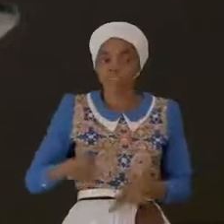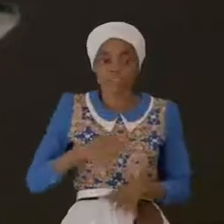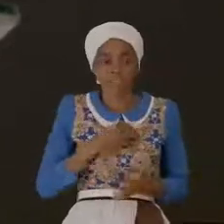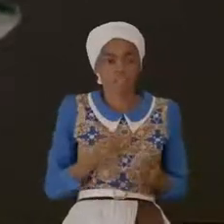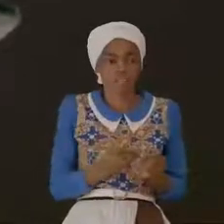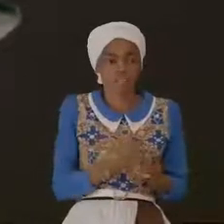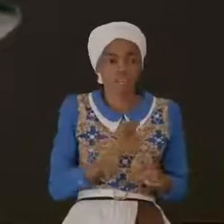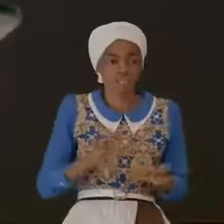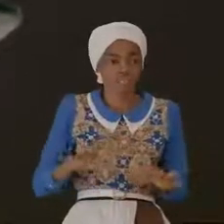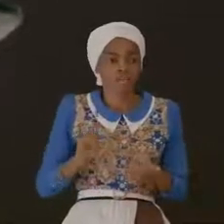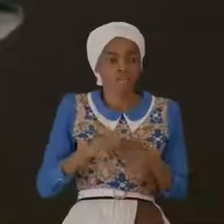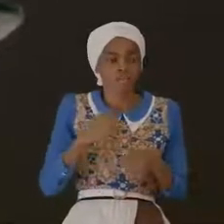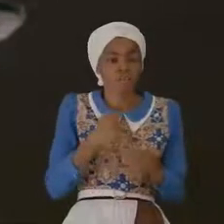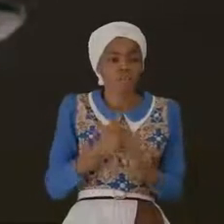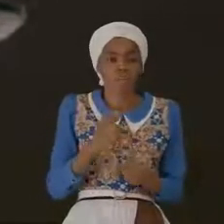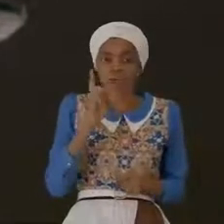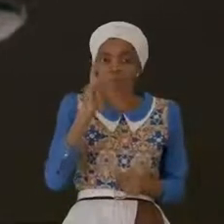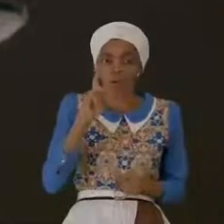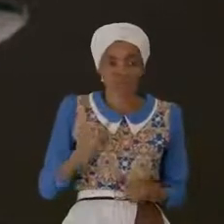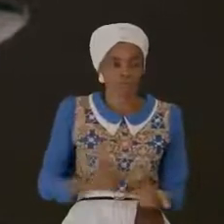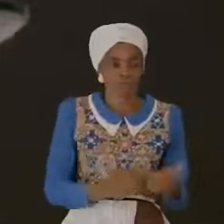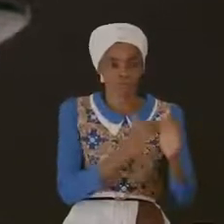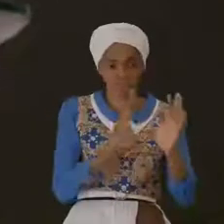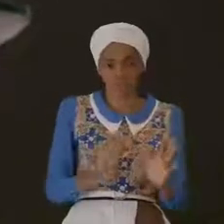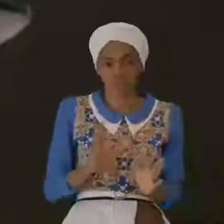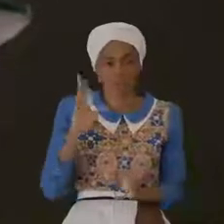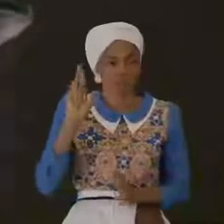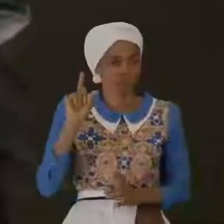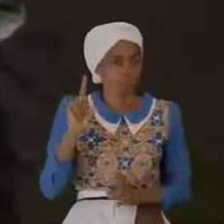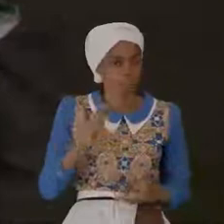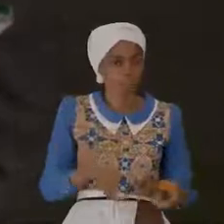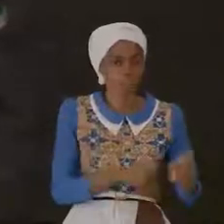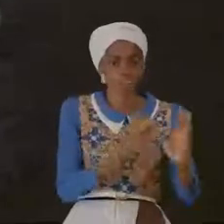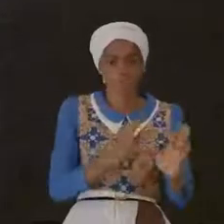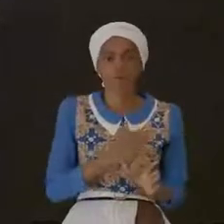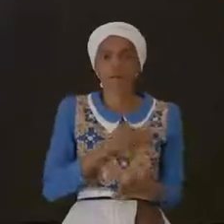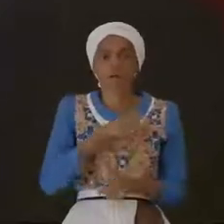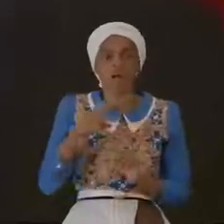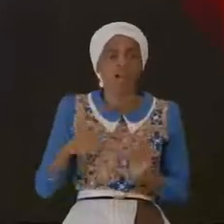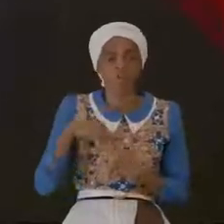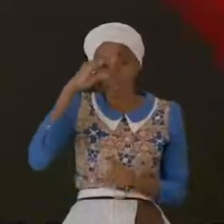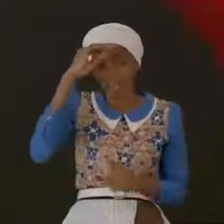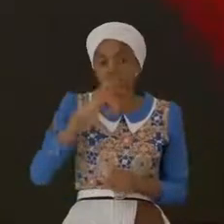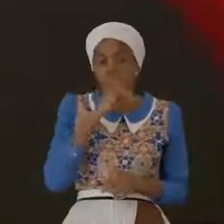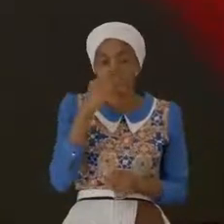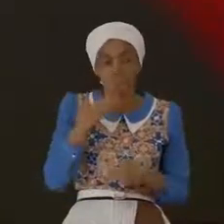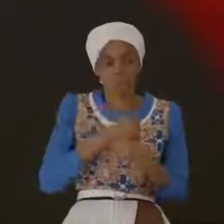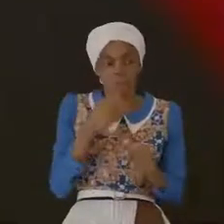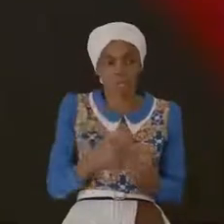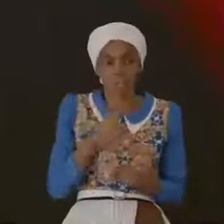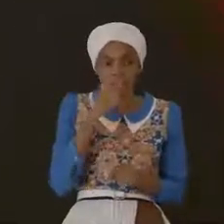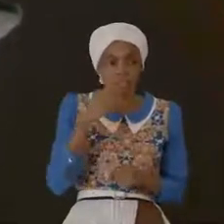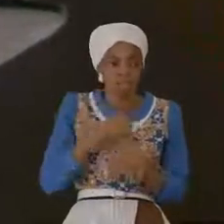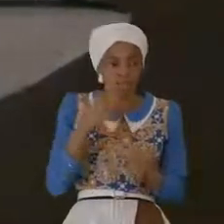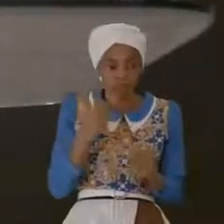un prosélyte, un disciple, un suiveur, un disciple. Et quand